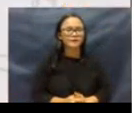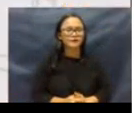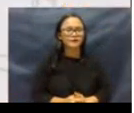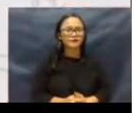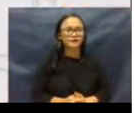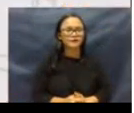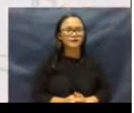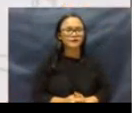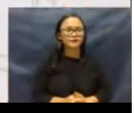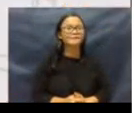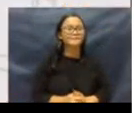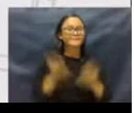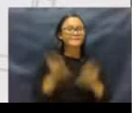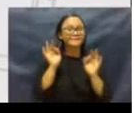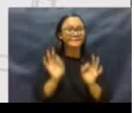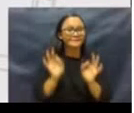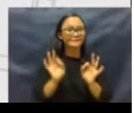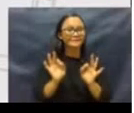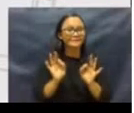Oke.